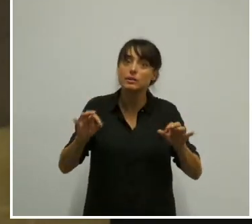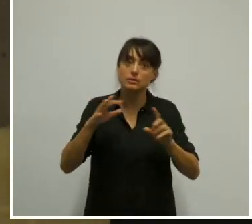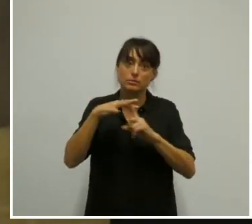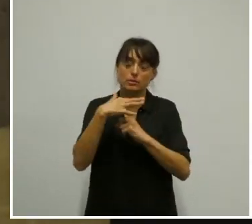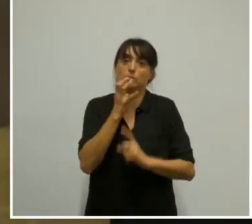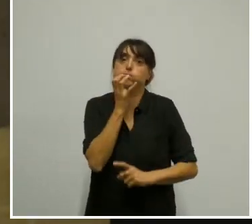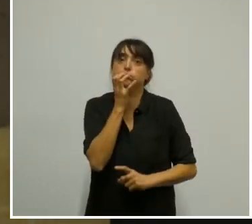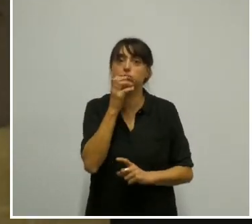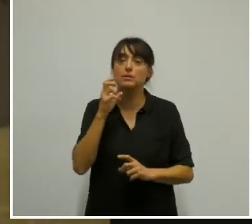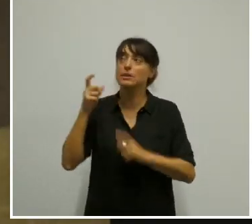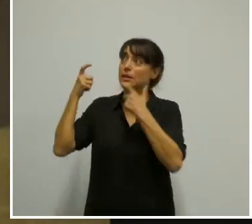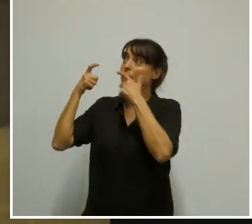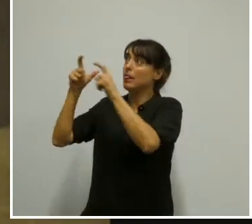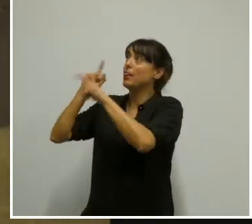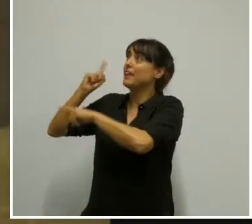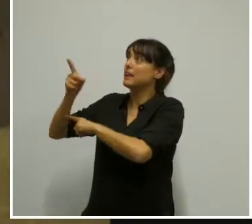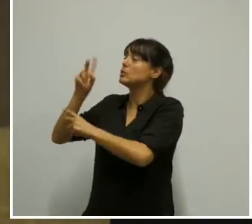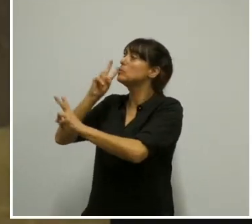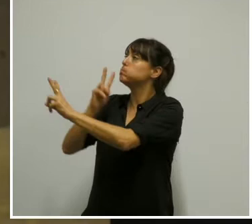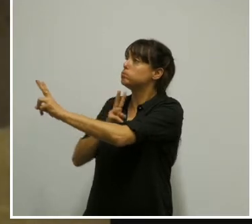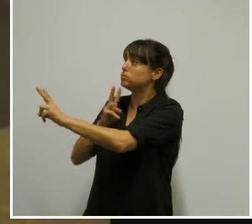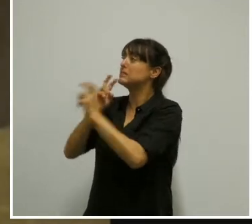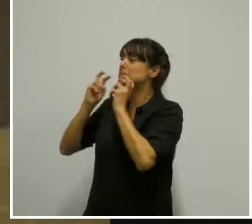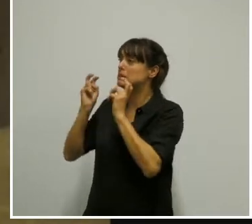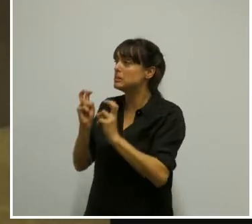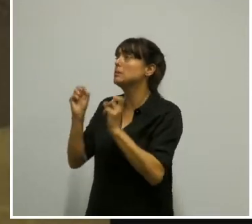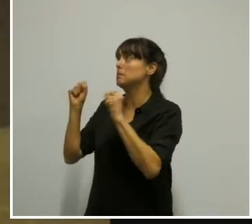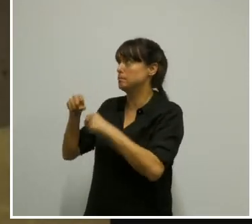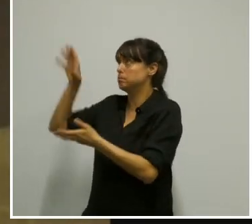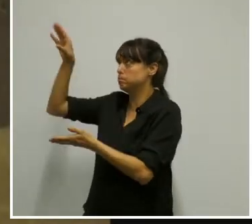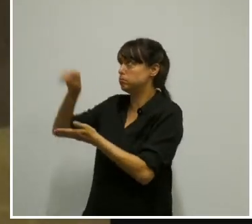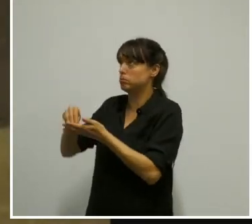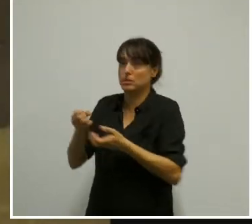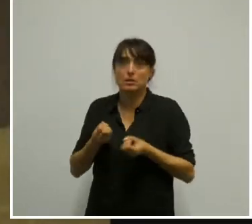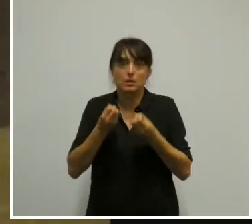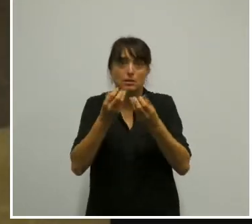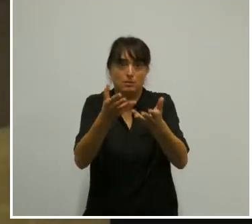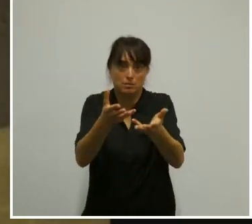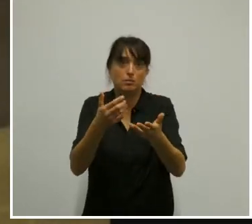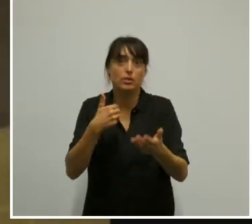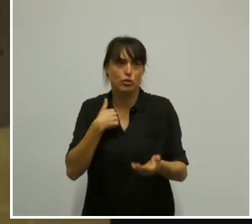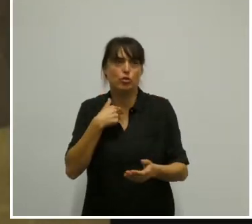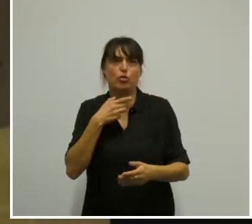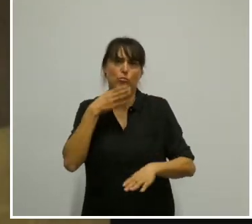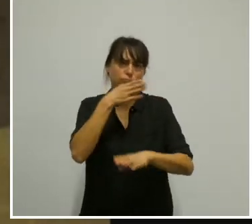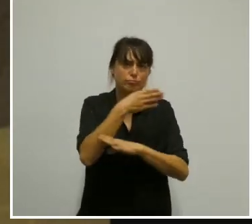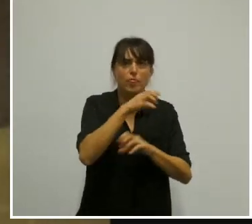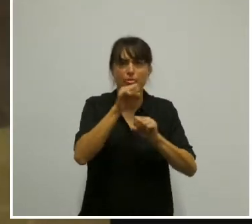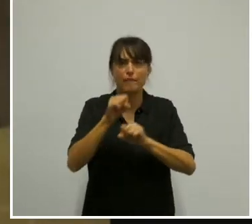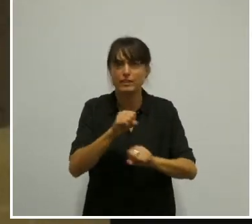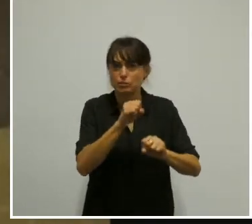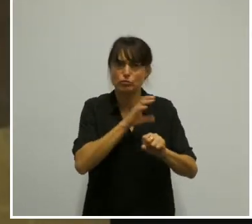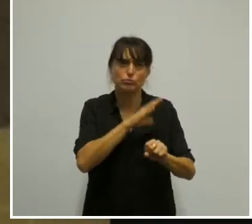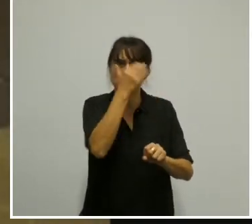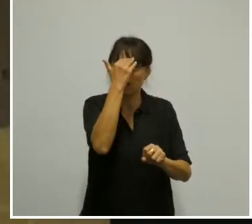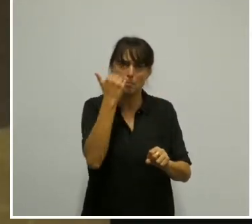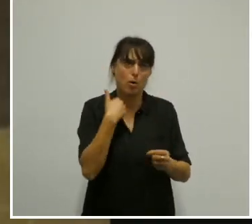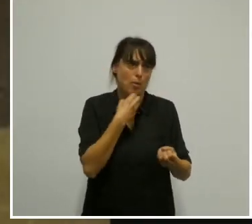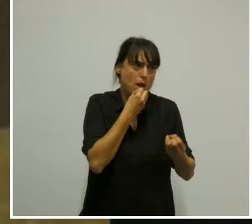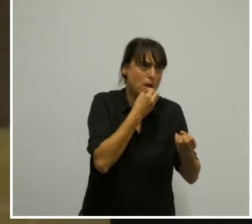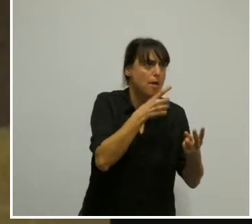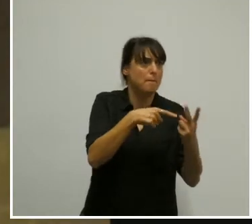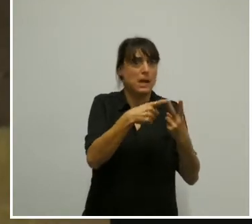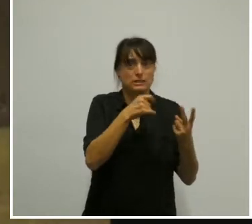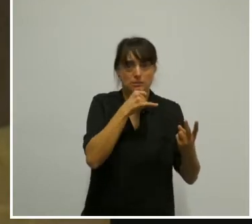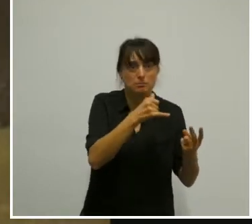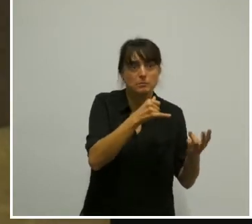no, no estaria aquí, ni estaríem fent cartes, ni estaríem anant al síndic, ni anant a tot arreu. I clar, la nostra preocupació és, doncs, no sé, es